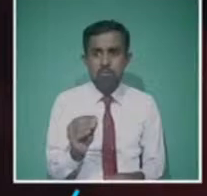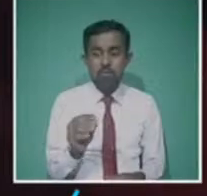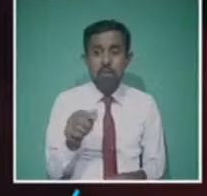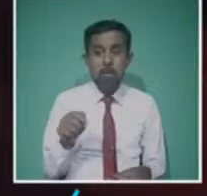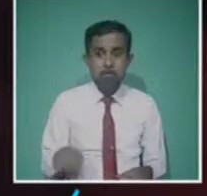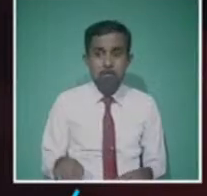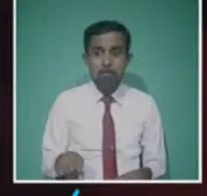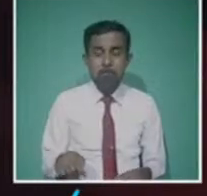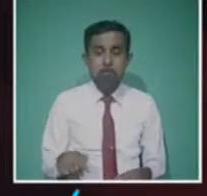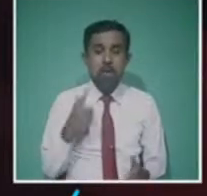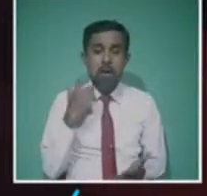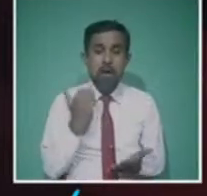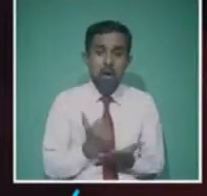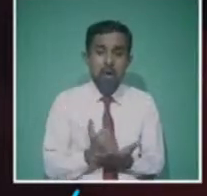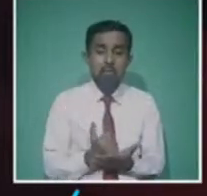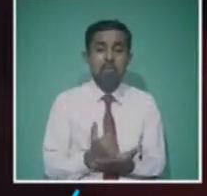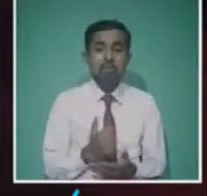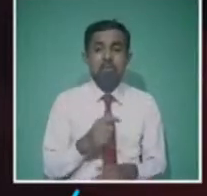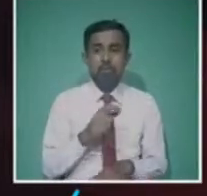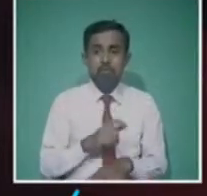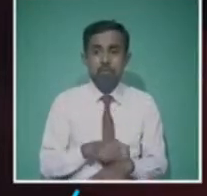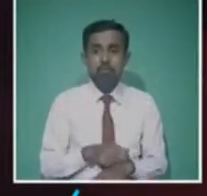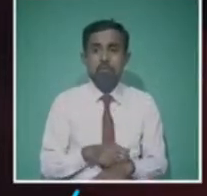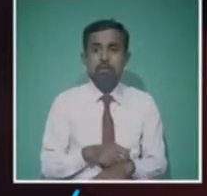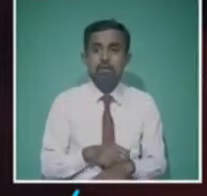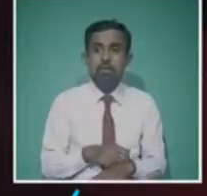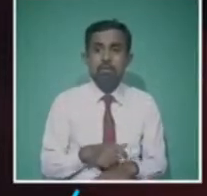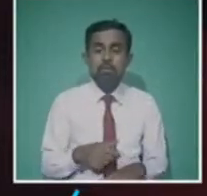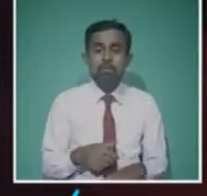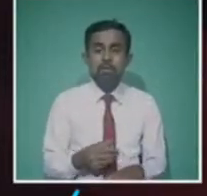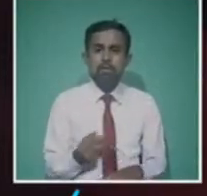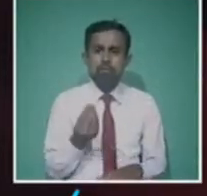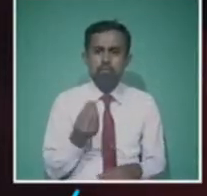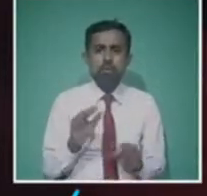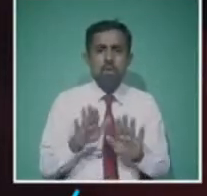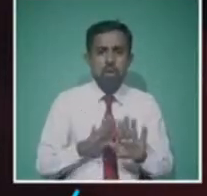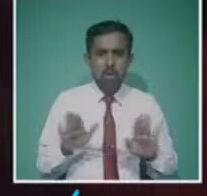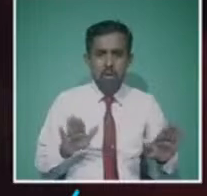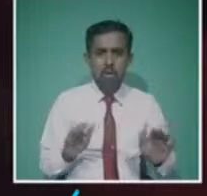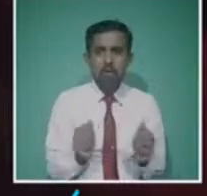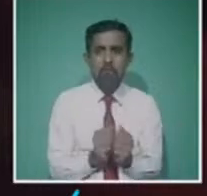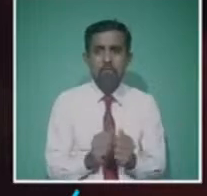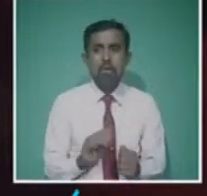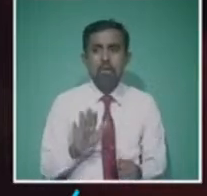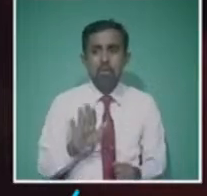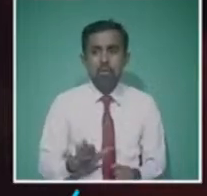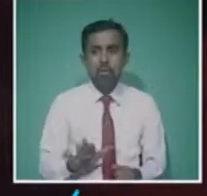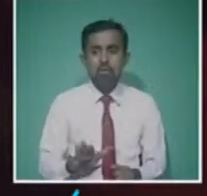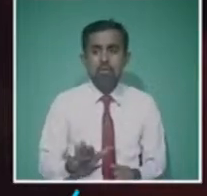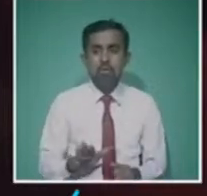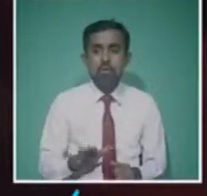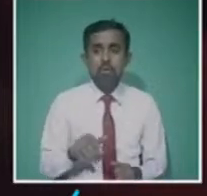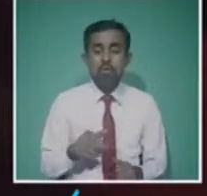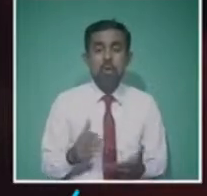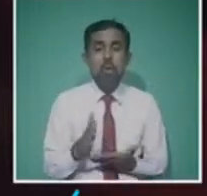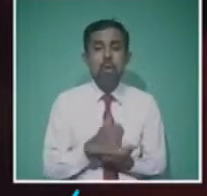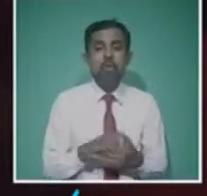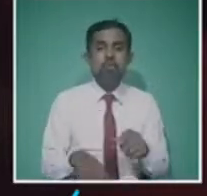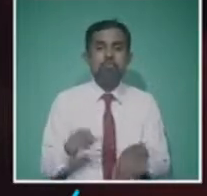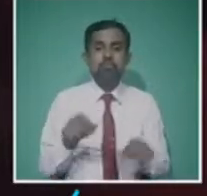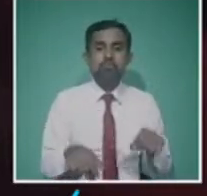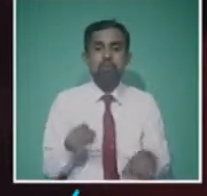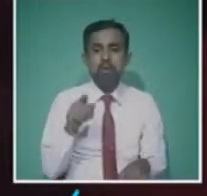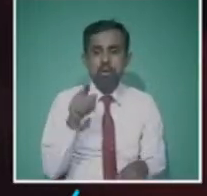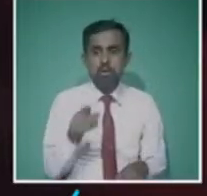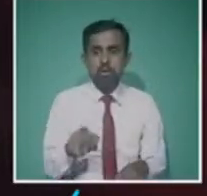me asiru abiyogaatmaka avasthave yam kalamanakaranayakin weda kala yutui enisa tamai sieluma